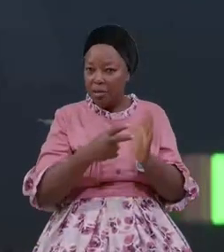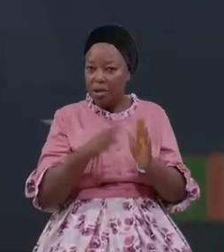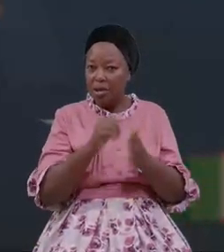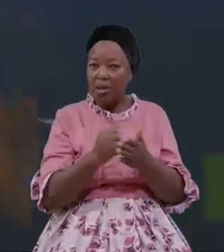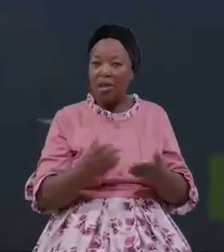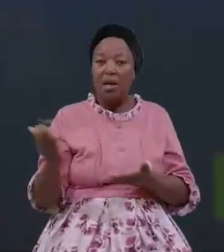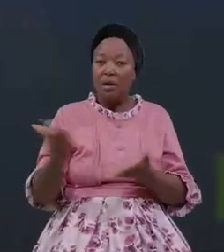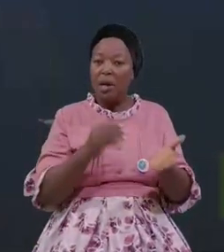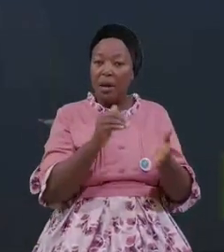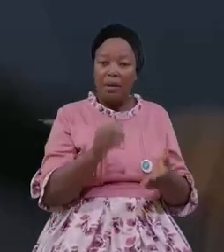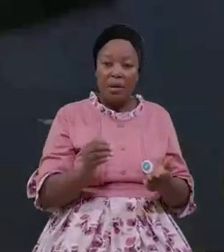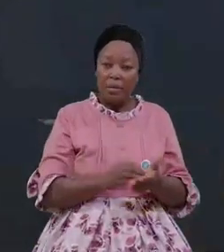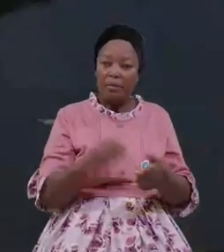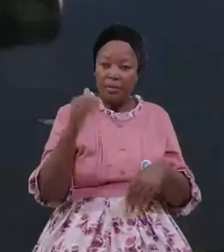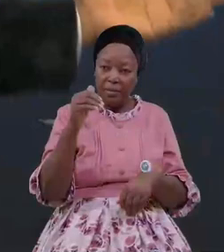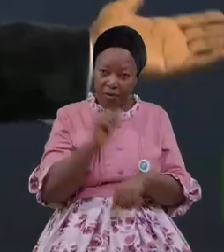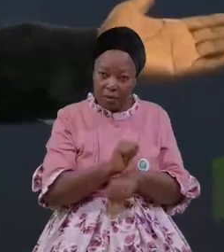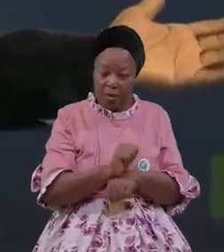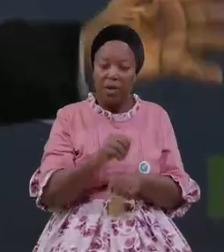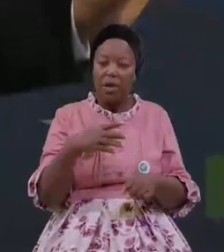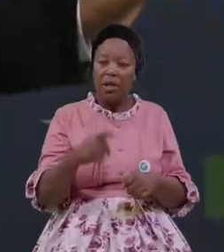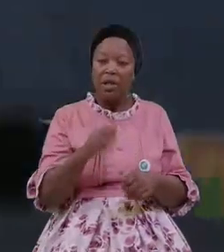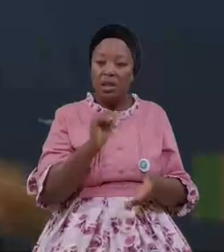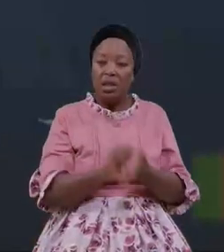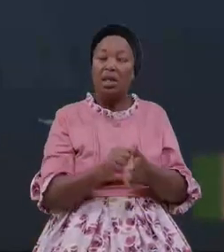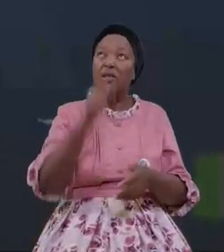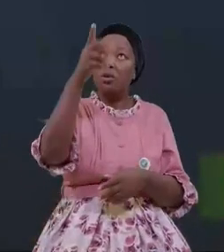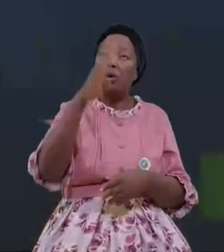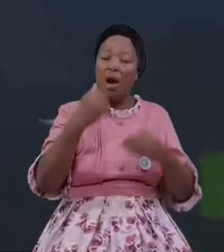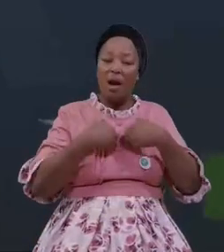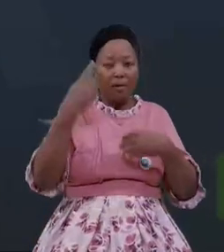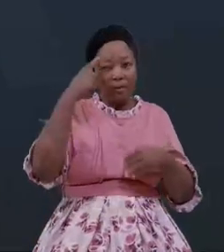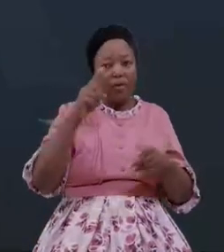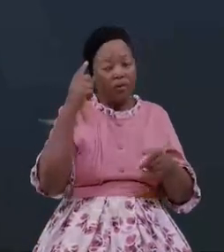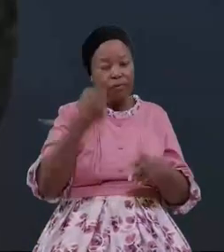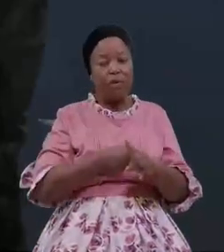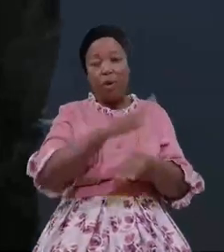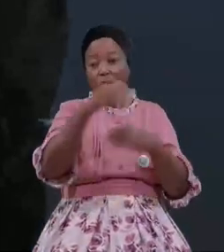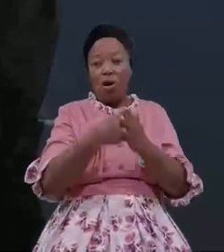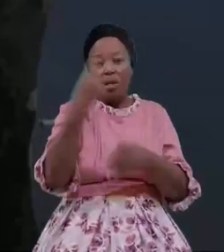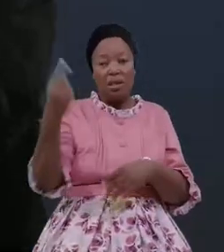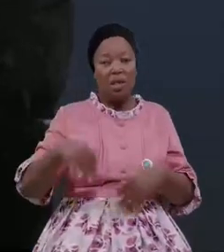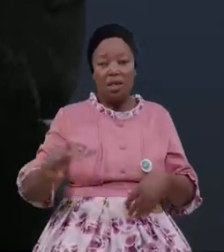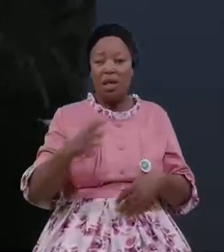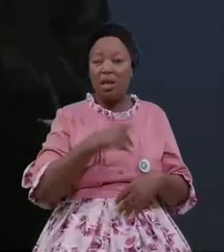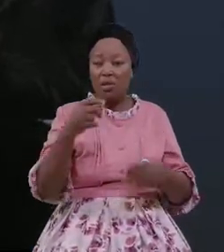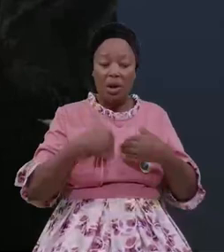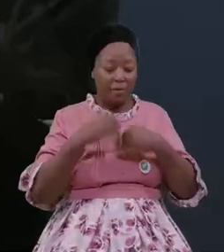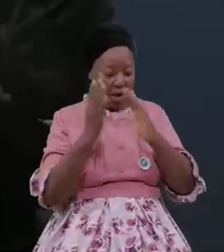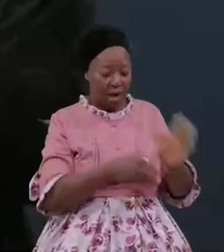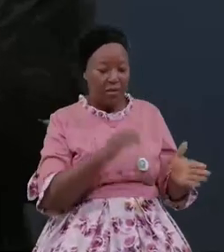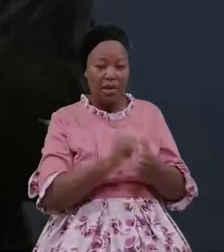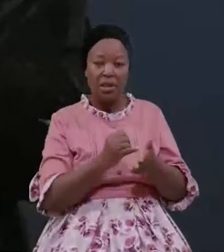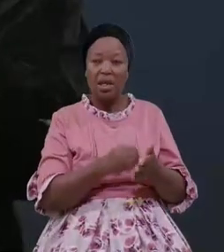que la Commission que le Dieu tout-puissant a pour vous de par toute l'éternité vous